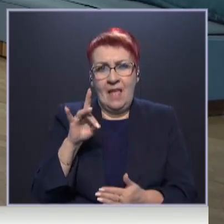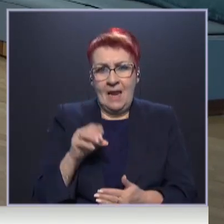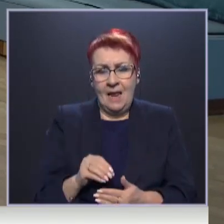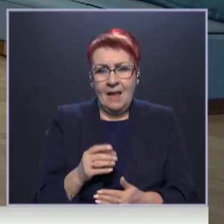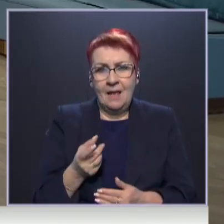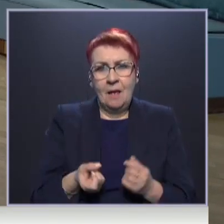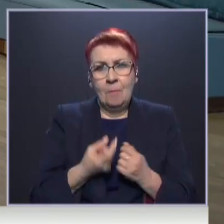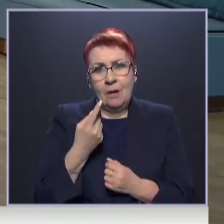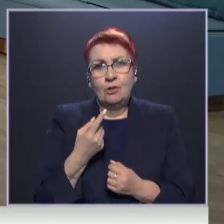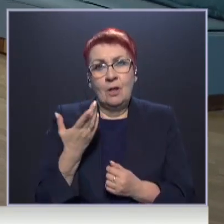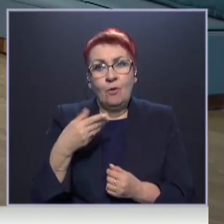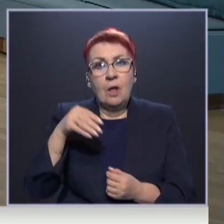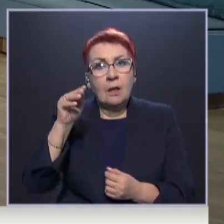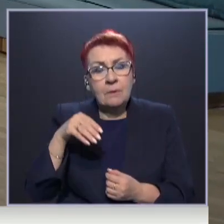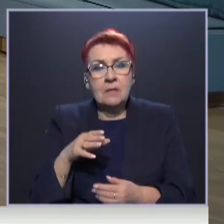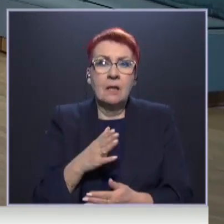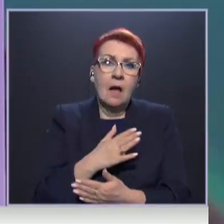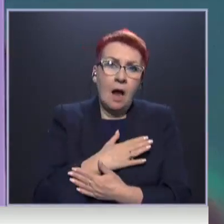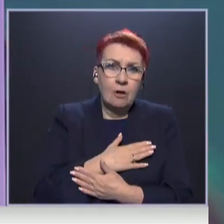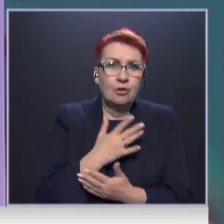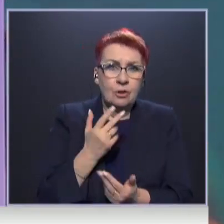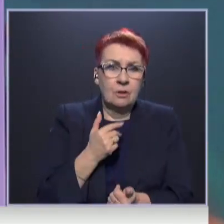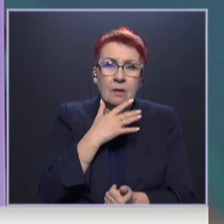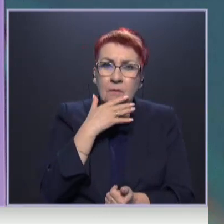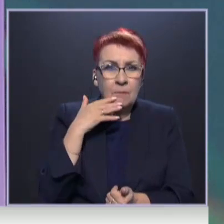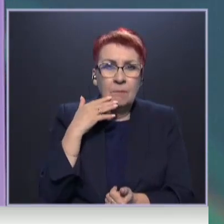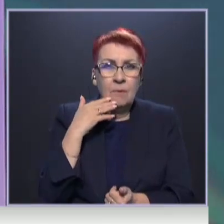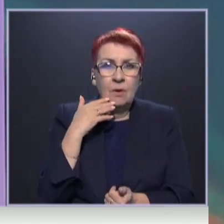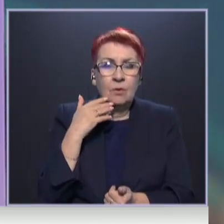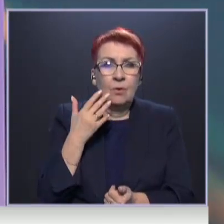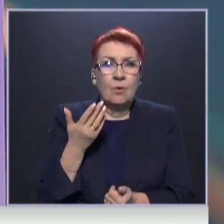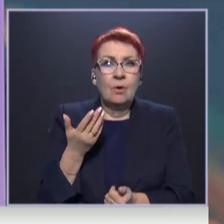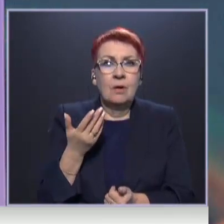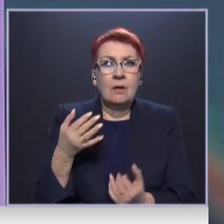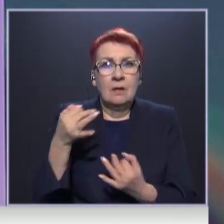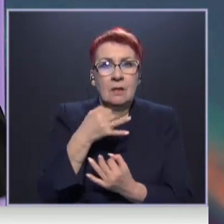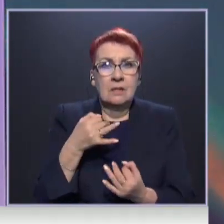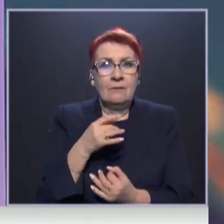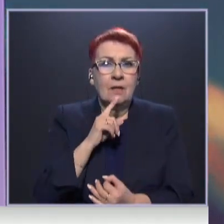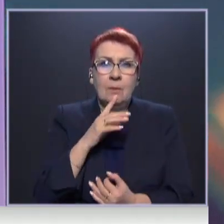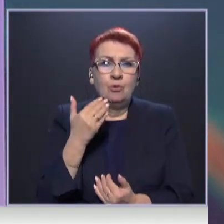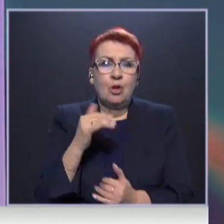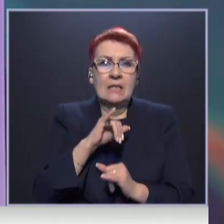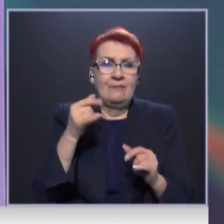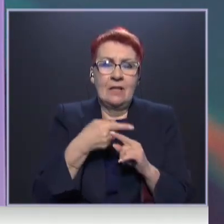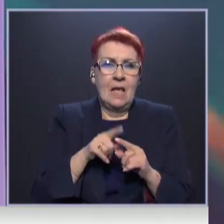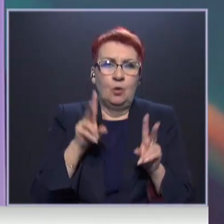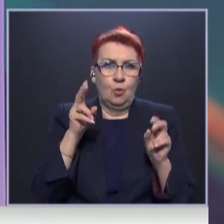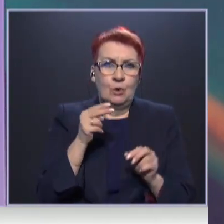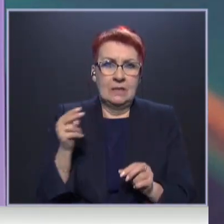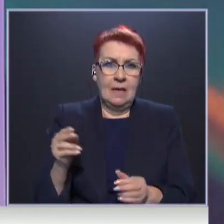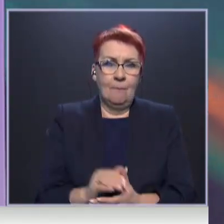вокруг темы отпевания и кончины множество. Не буду сейчас развивать эту тему, у